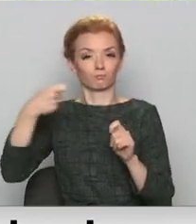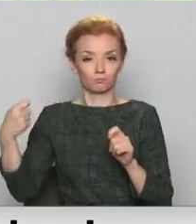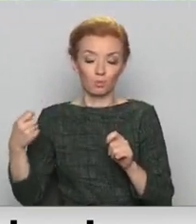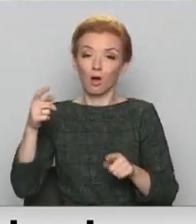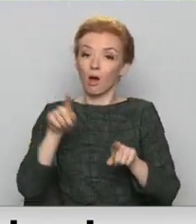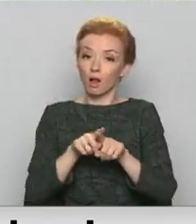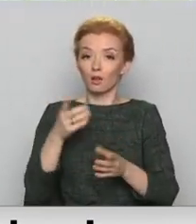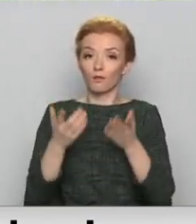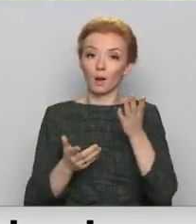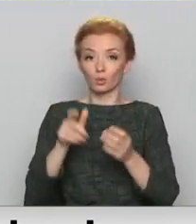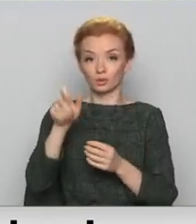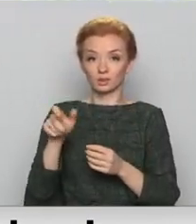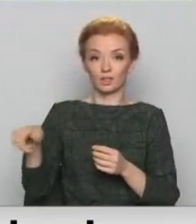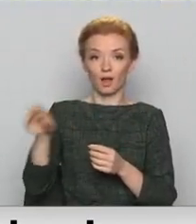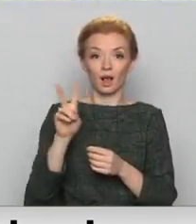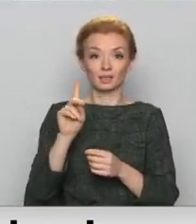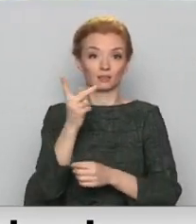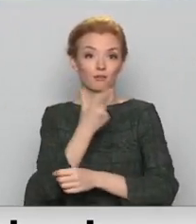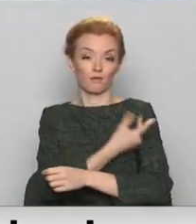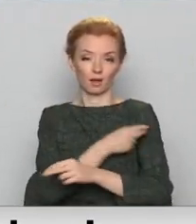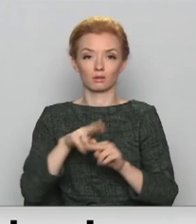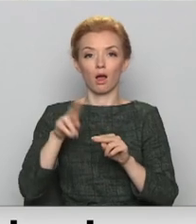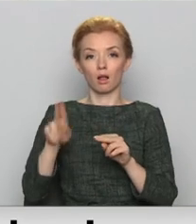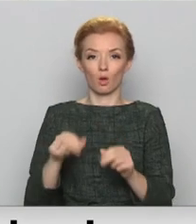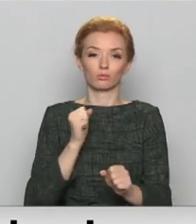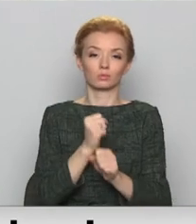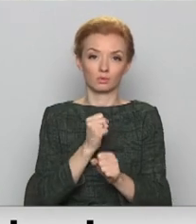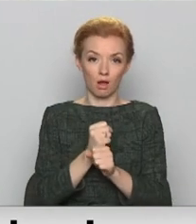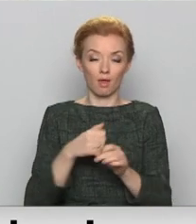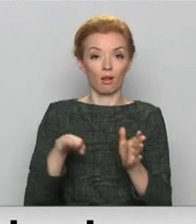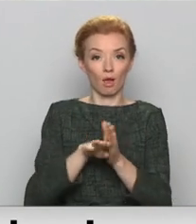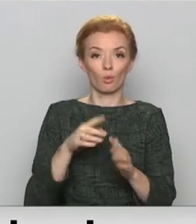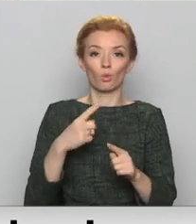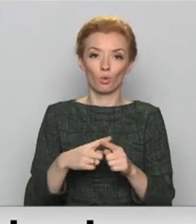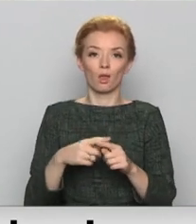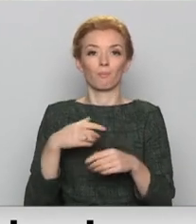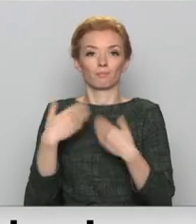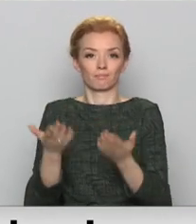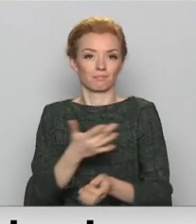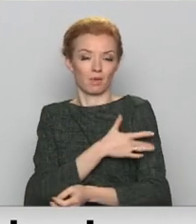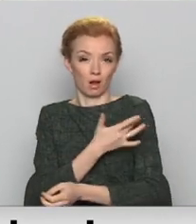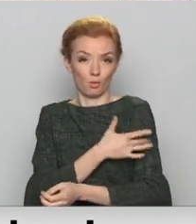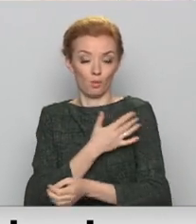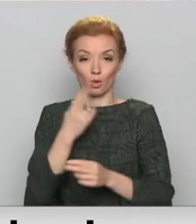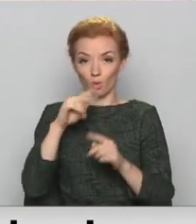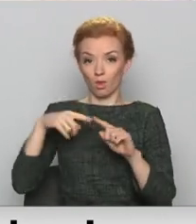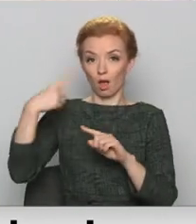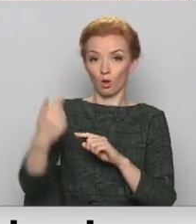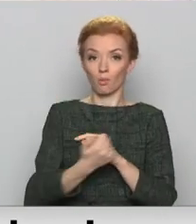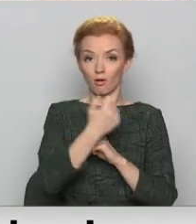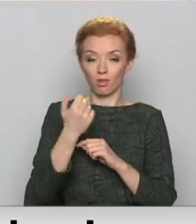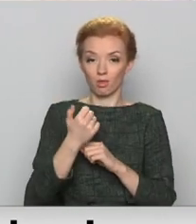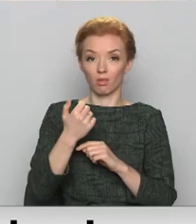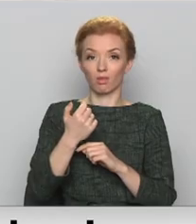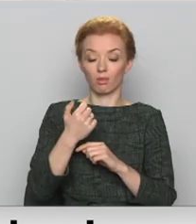ļaut tikai vakcinētajiem strādāt klātienē un saņemt pakalpojumus arī tikai vakcinētajiem. No nākamās nedēļas 70 gadus veciem